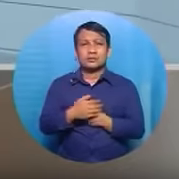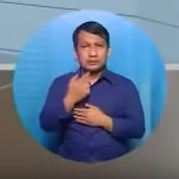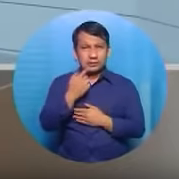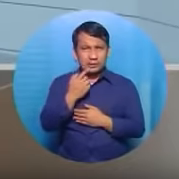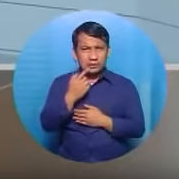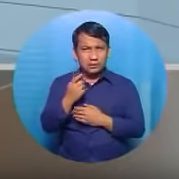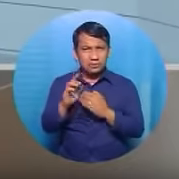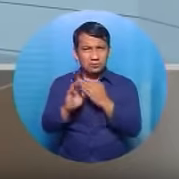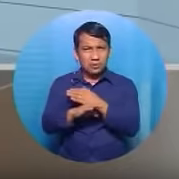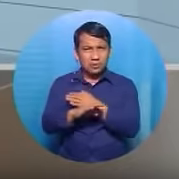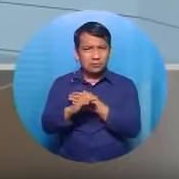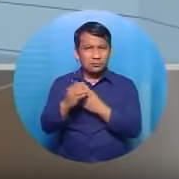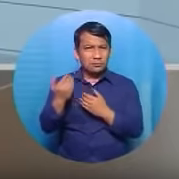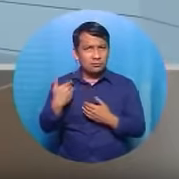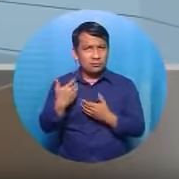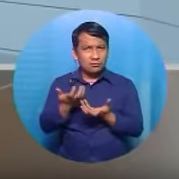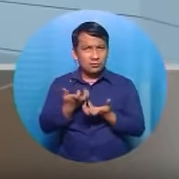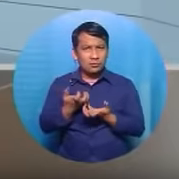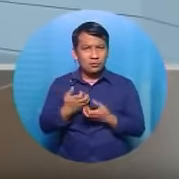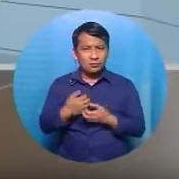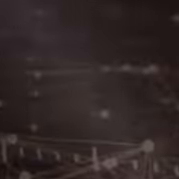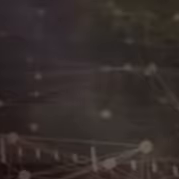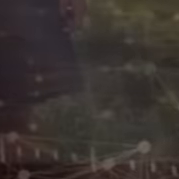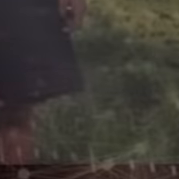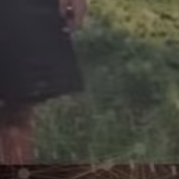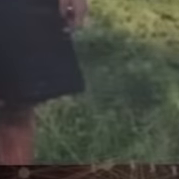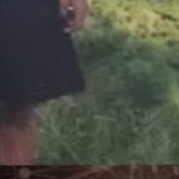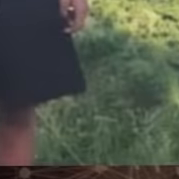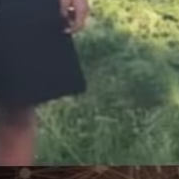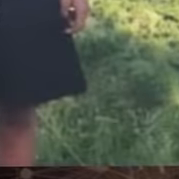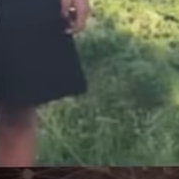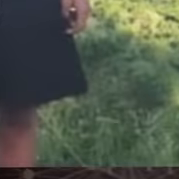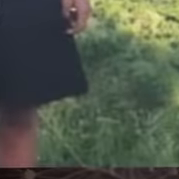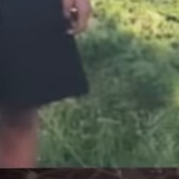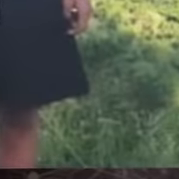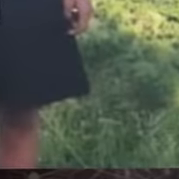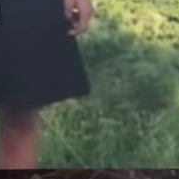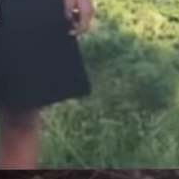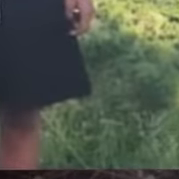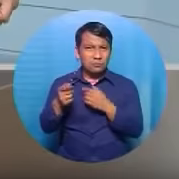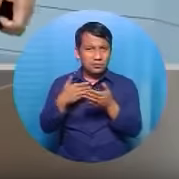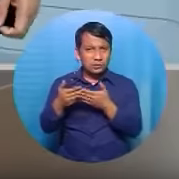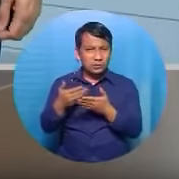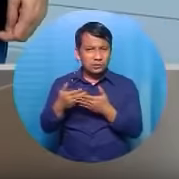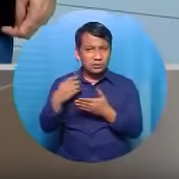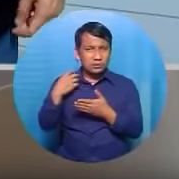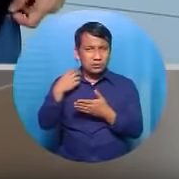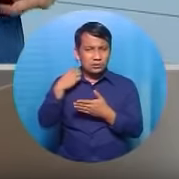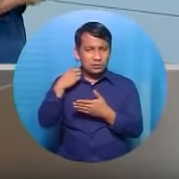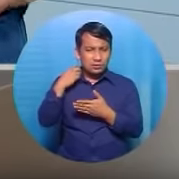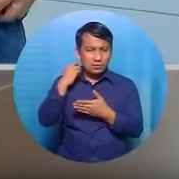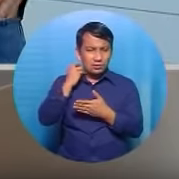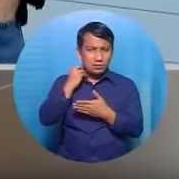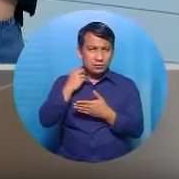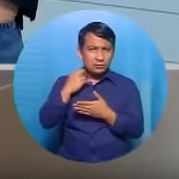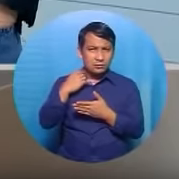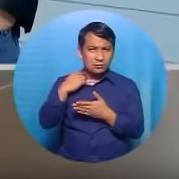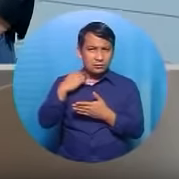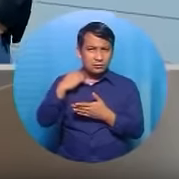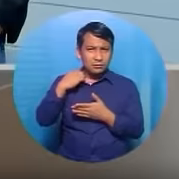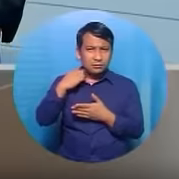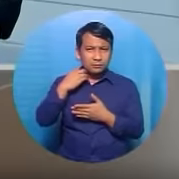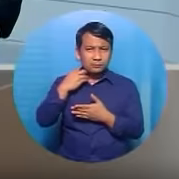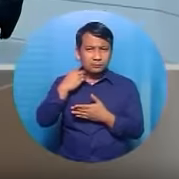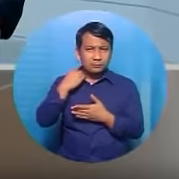na makipagbalikan kung ayaw mo na talaga. Alright? However, ang sinasabi ko rito, pag-usapan nyo muna, siguro kasama dyan kung ano mangyari sa inyong mga anak kapag kayo